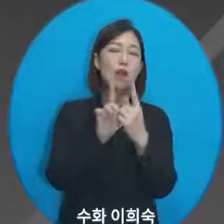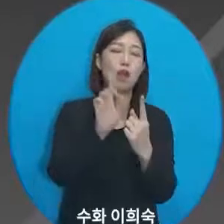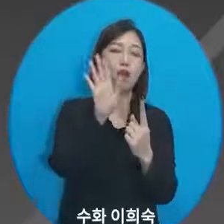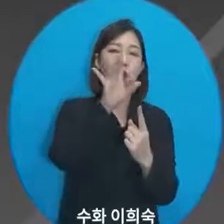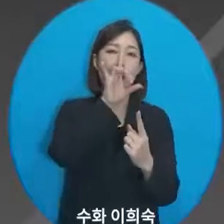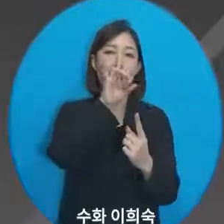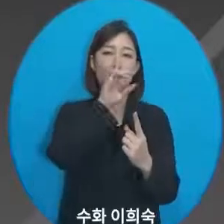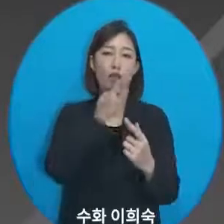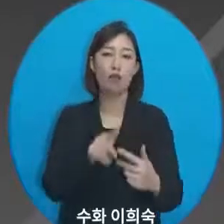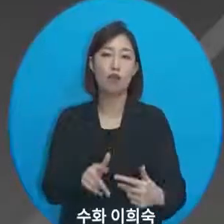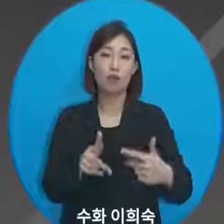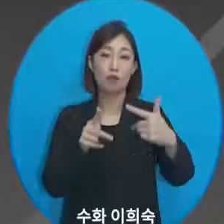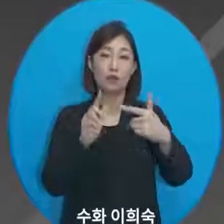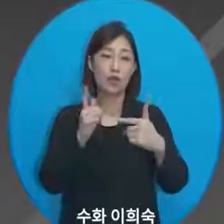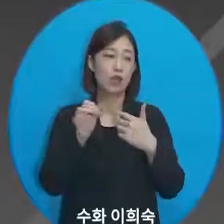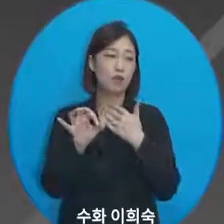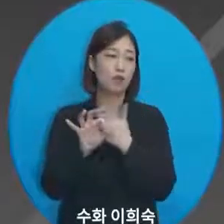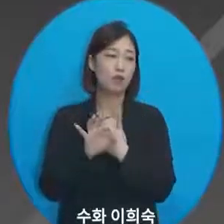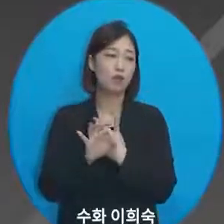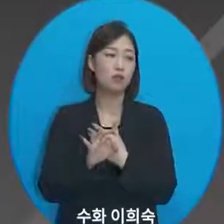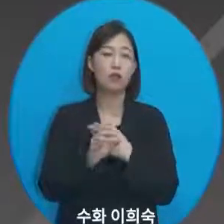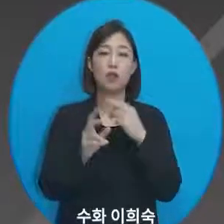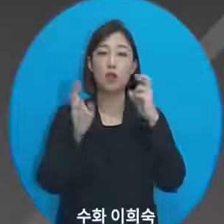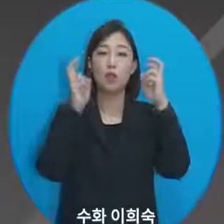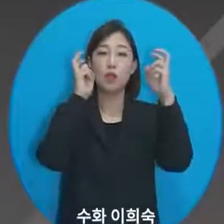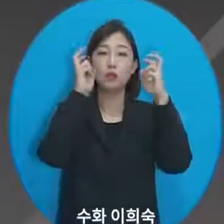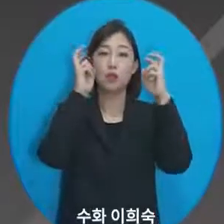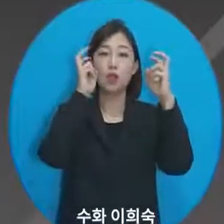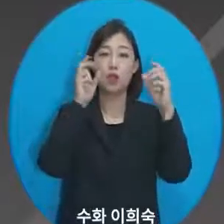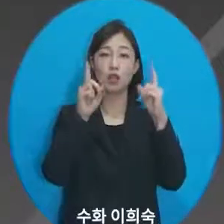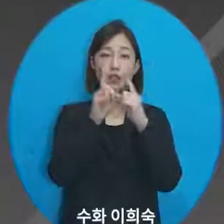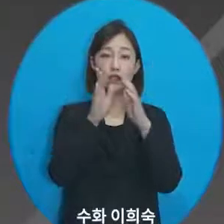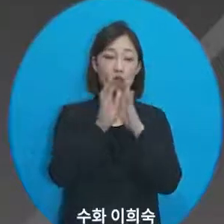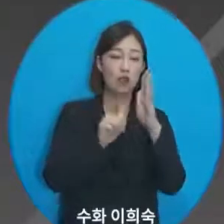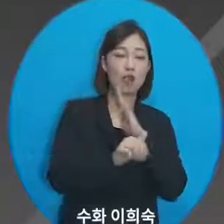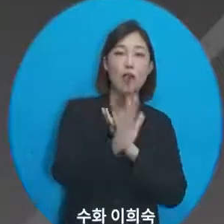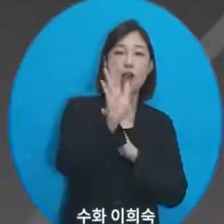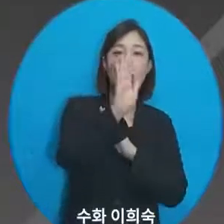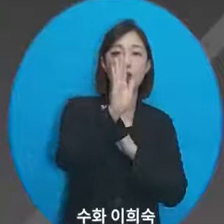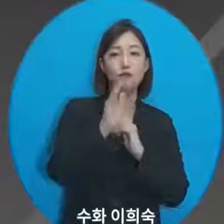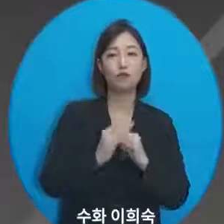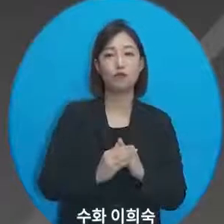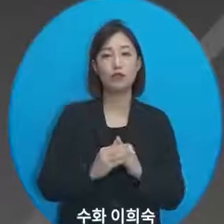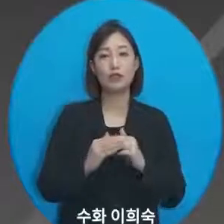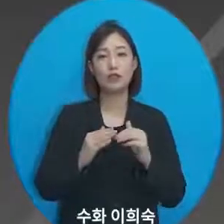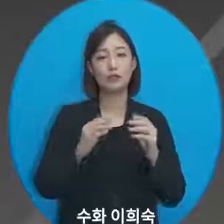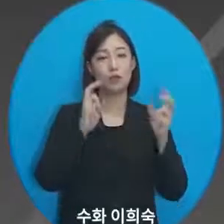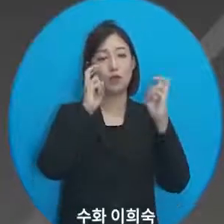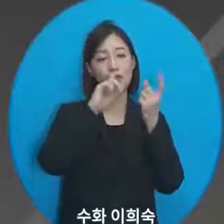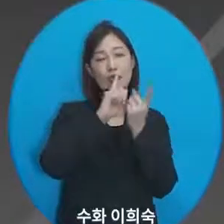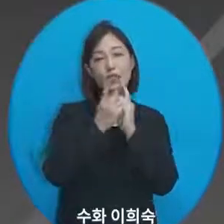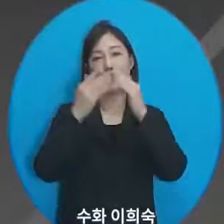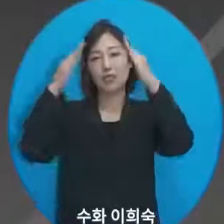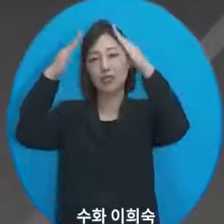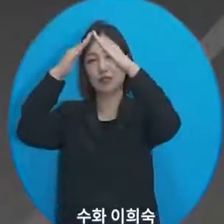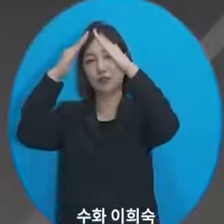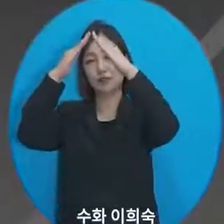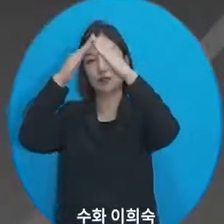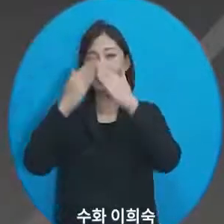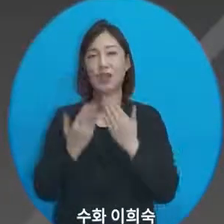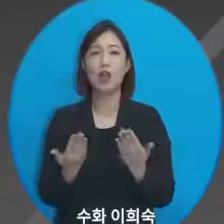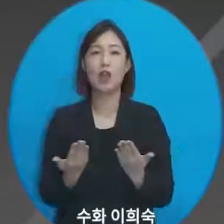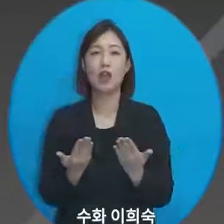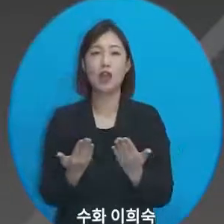때 재택근무를 이야기할 수밖에 없는데 결국 집이라는 개념이 지금까지 고전적